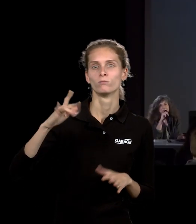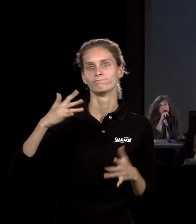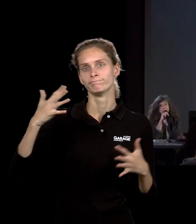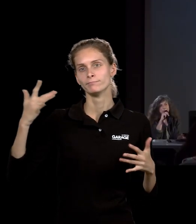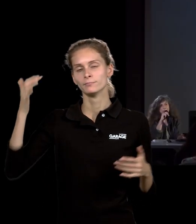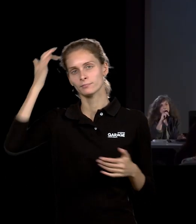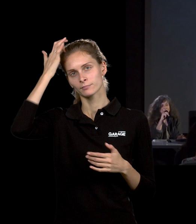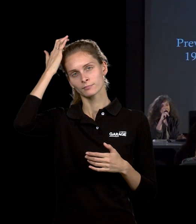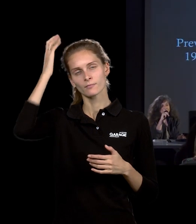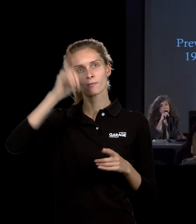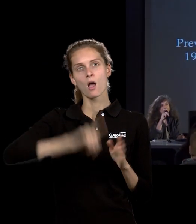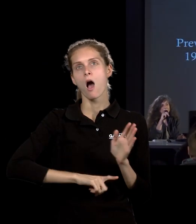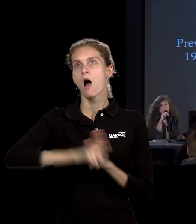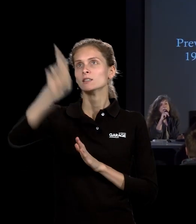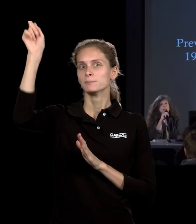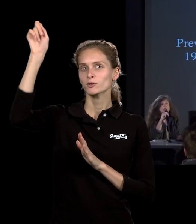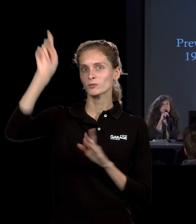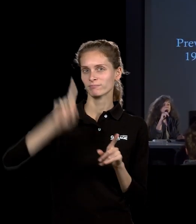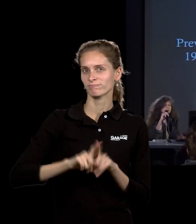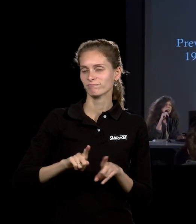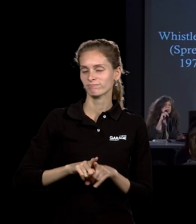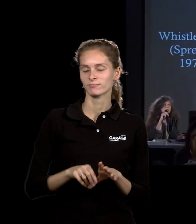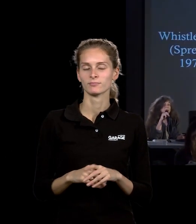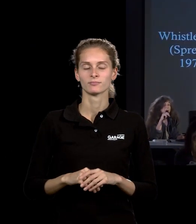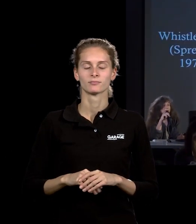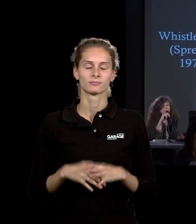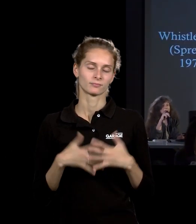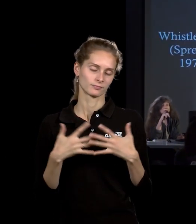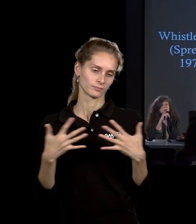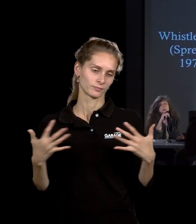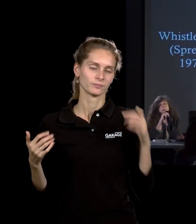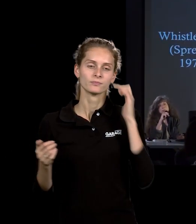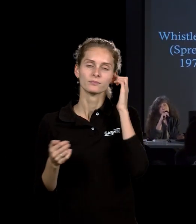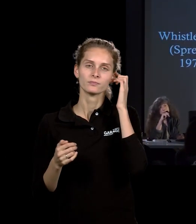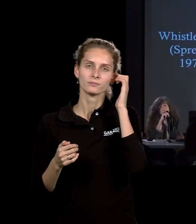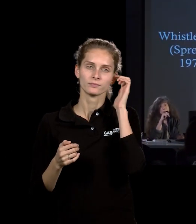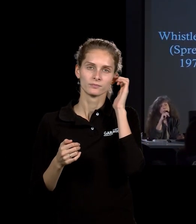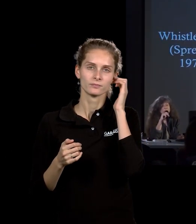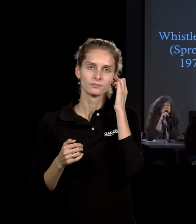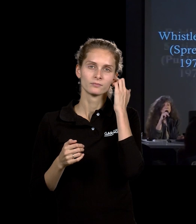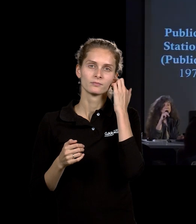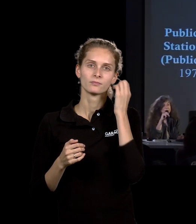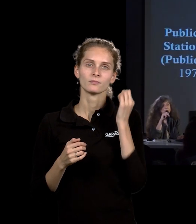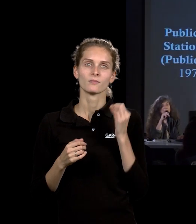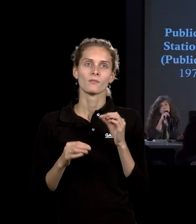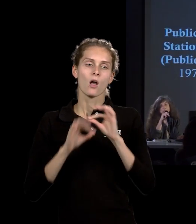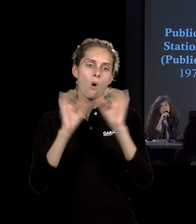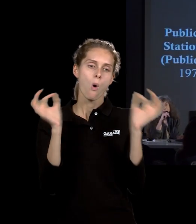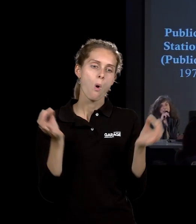да, такого тоже немножко космические корабли такие. То же самое разные варианты, как